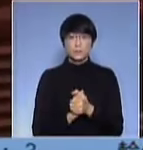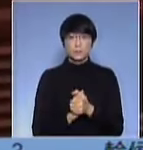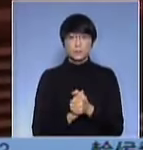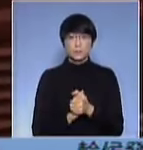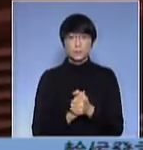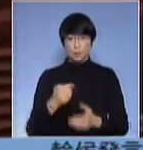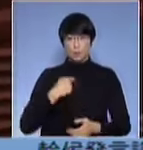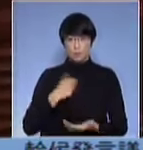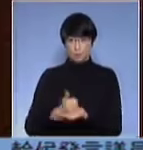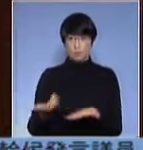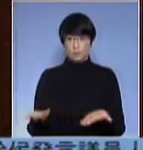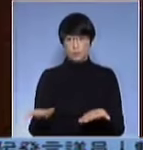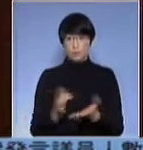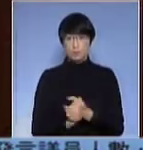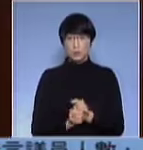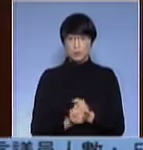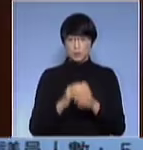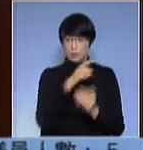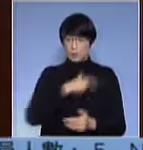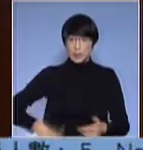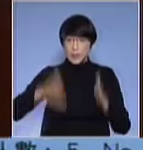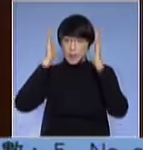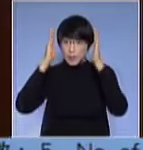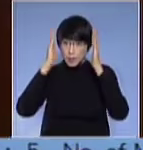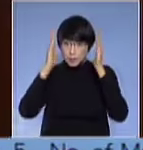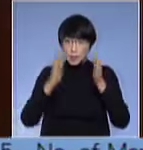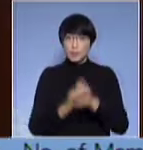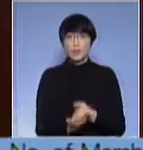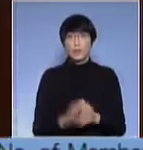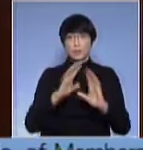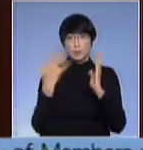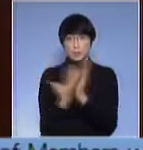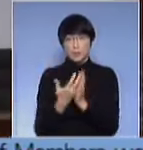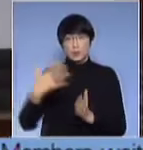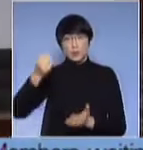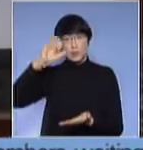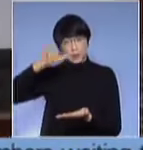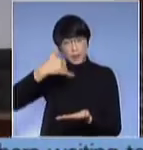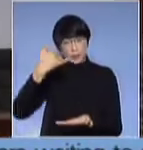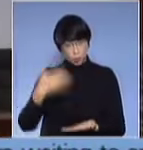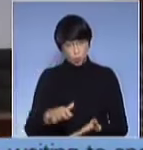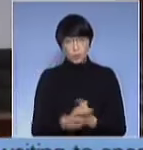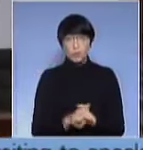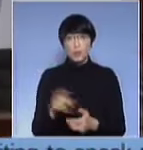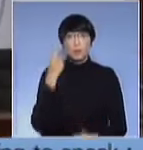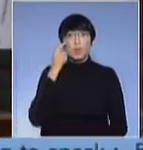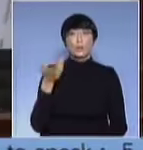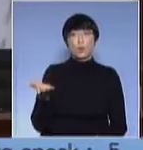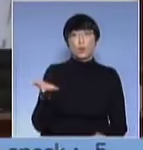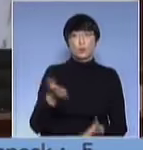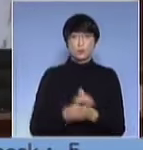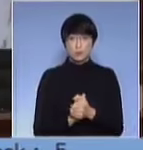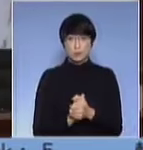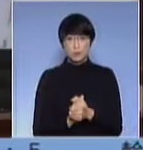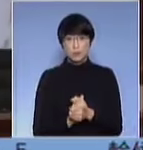如果議員俾啲留心咧，就知道官員已經一早坐喺度噶啦。 主席啊，好留心，我見唔到個彩位啊嘛。原